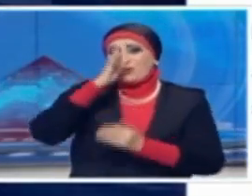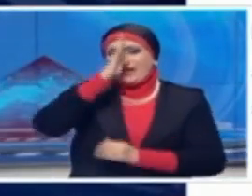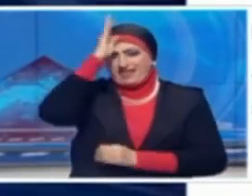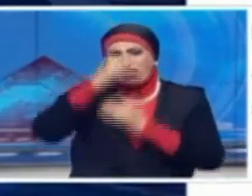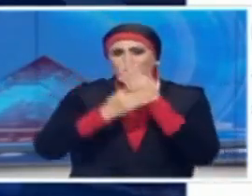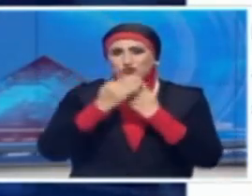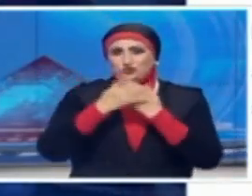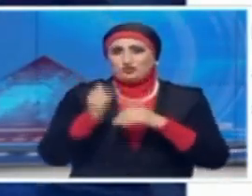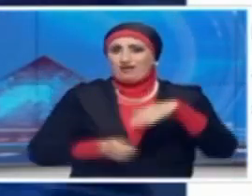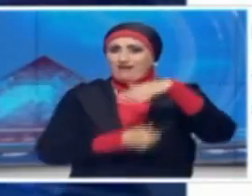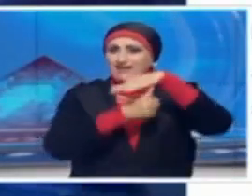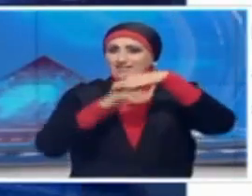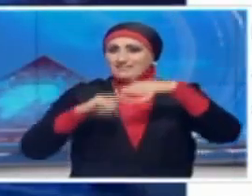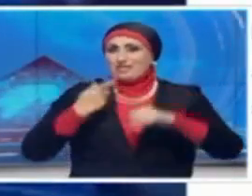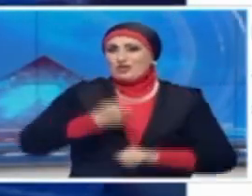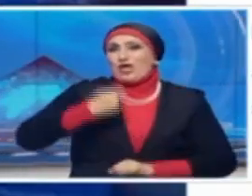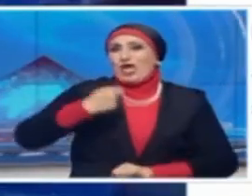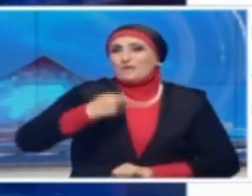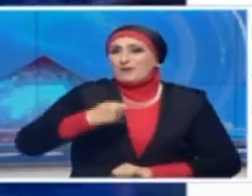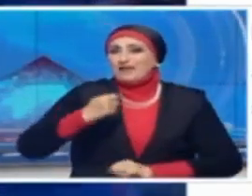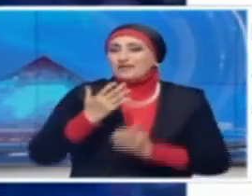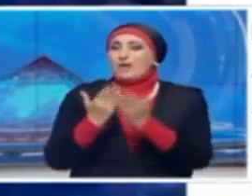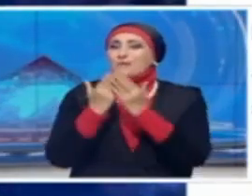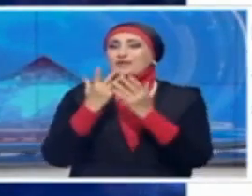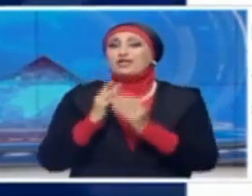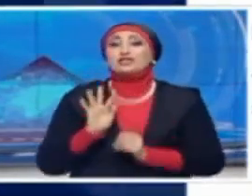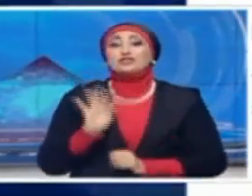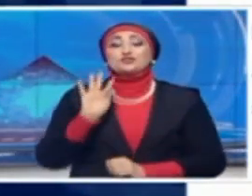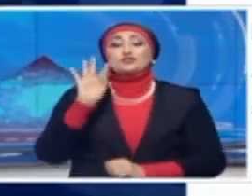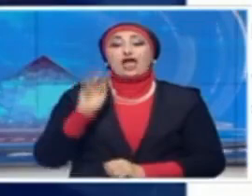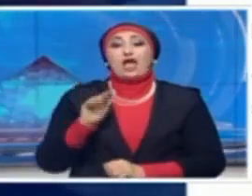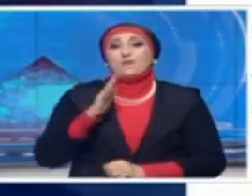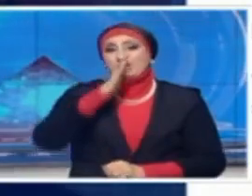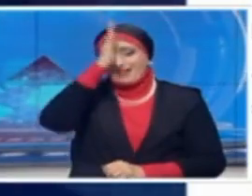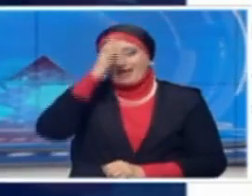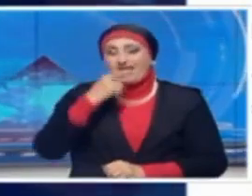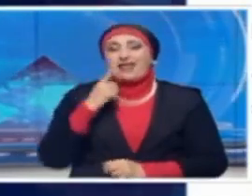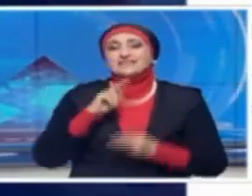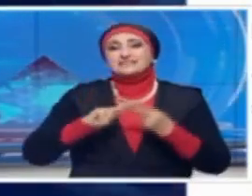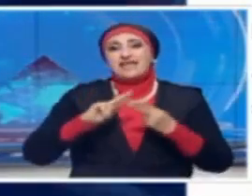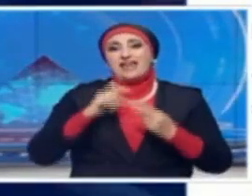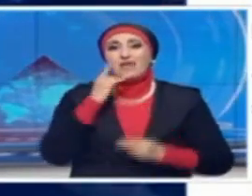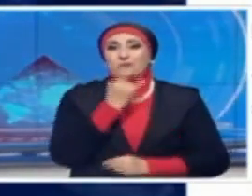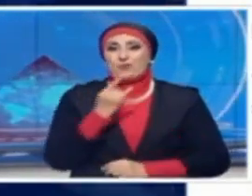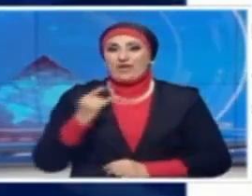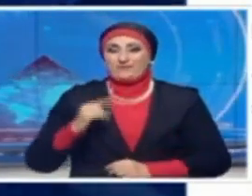الحديثة، الرئيس عبد الفتاح السيسي يعرب عن أمنياته لشعب العراق بالسلام والأمن.